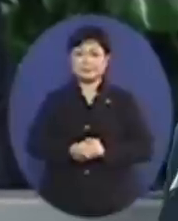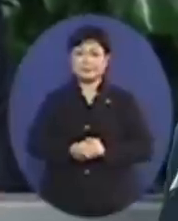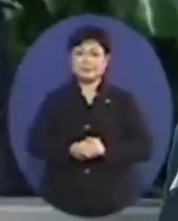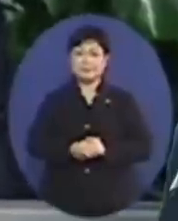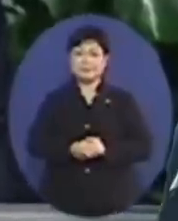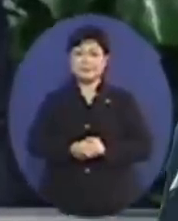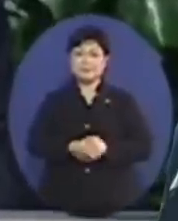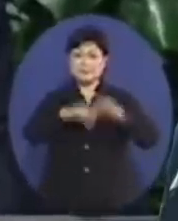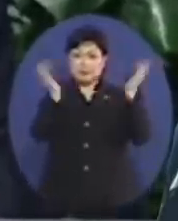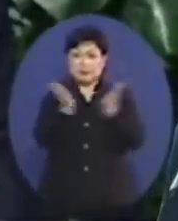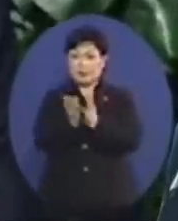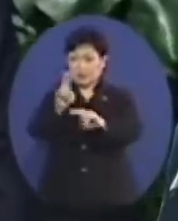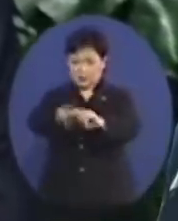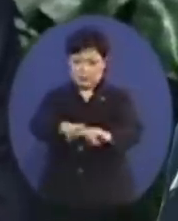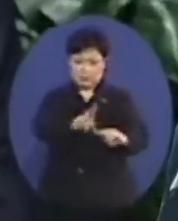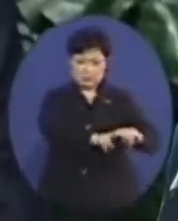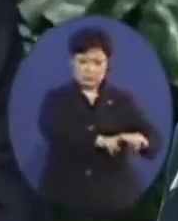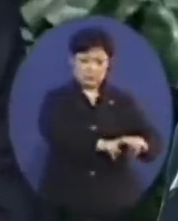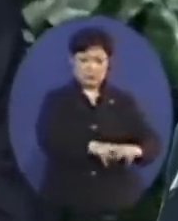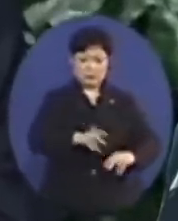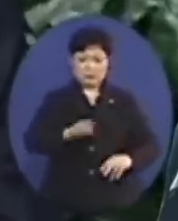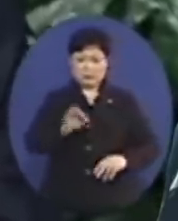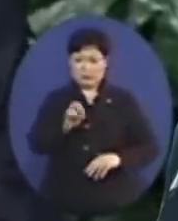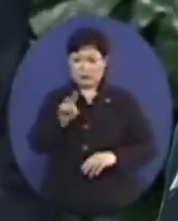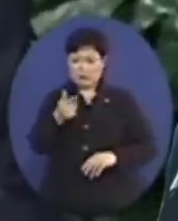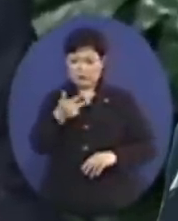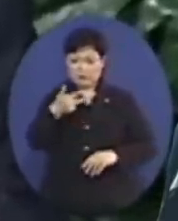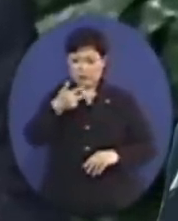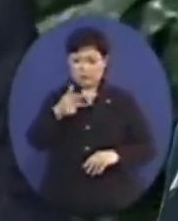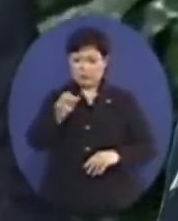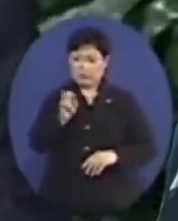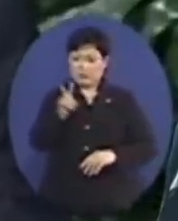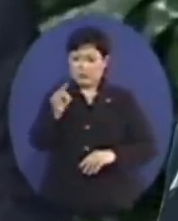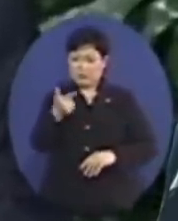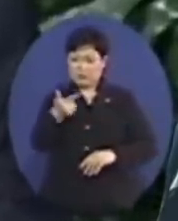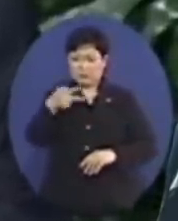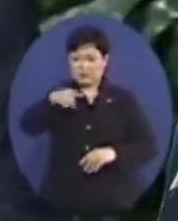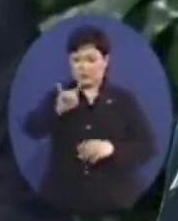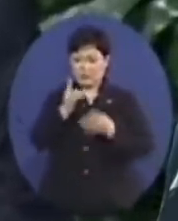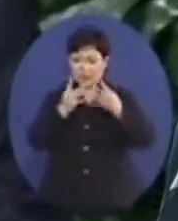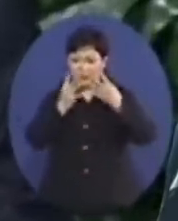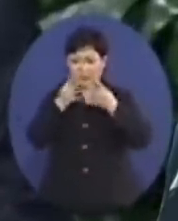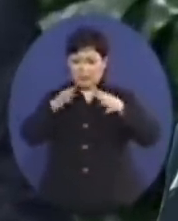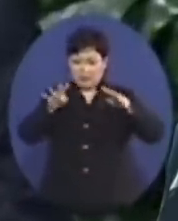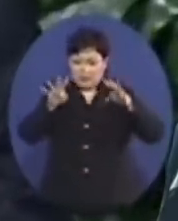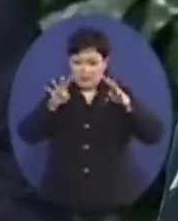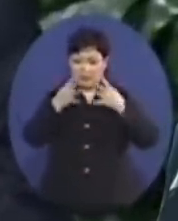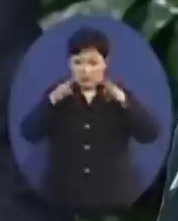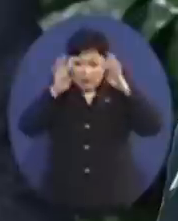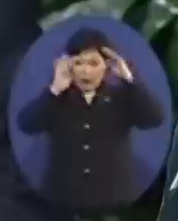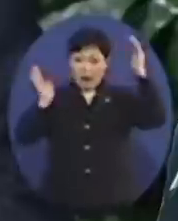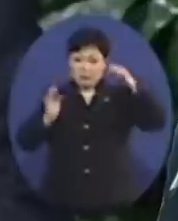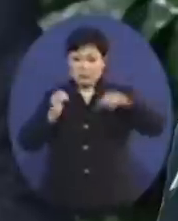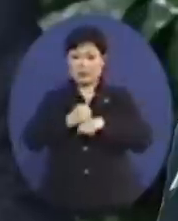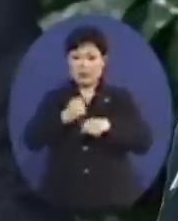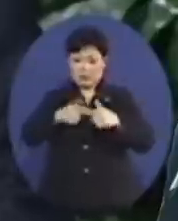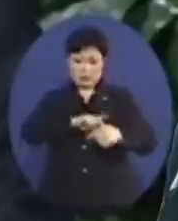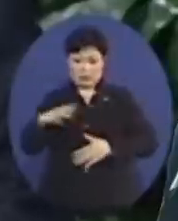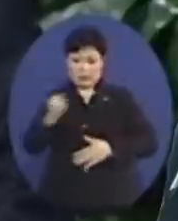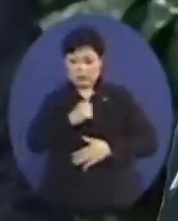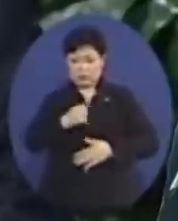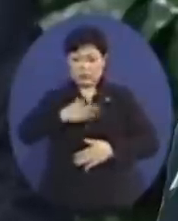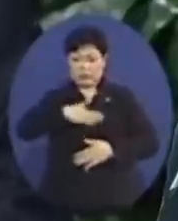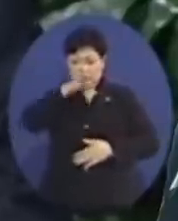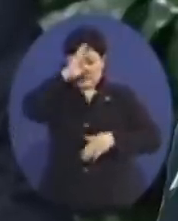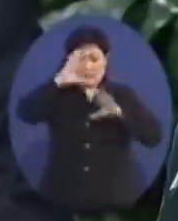다 앉으라 했는데 그는 서서 예수님 이름으로 나는 나았습니다. 오늘 저녁에 깨끗이 되어